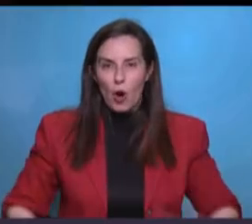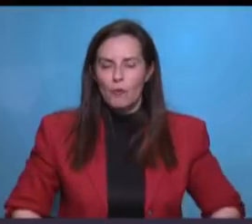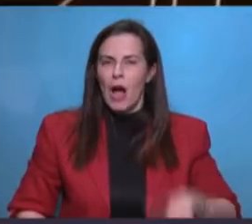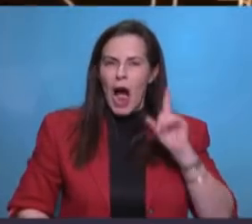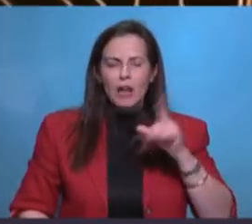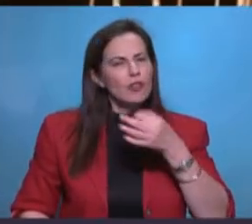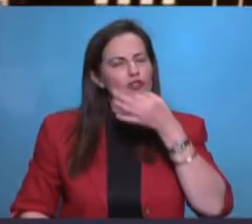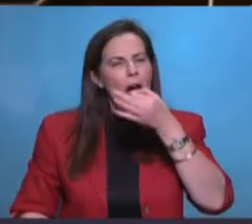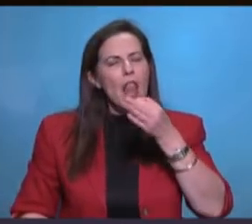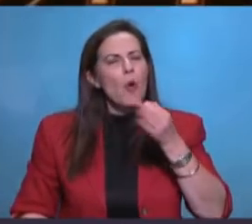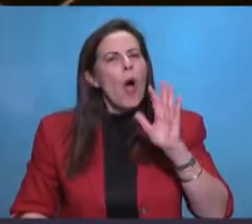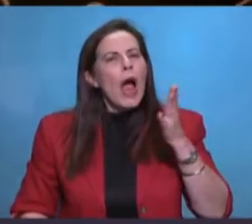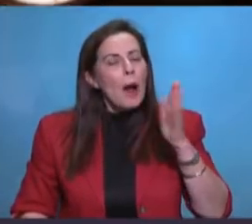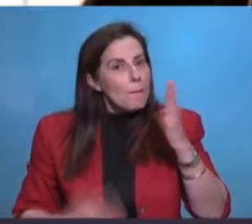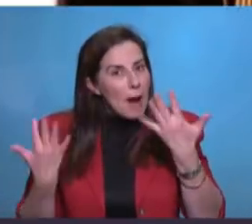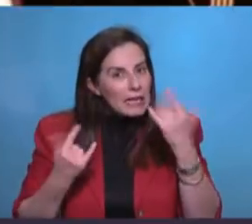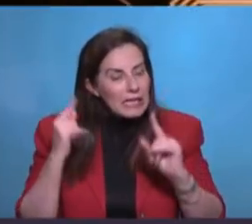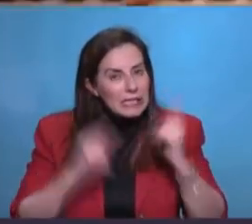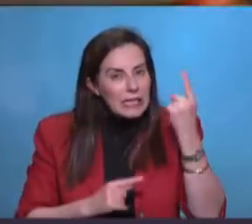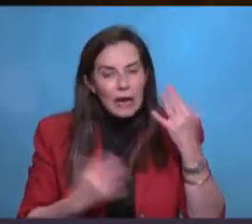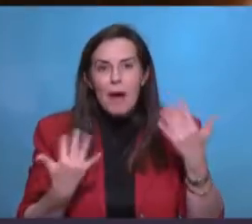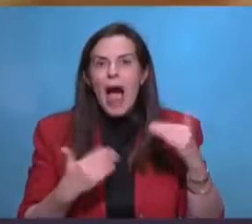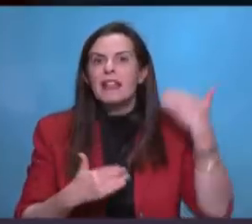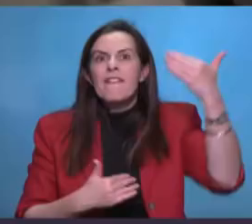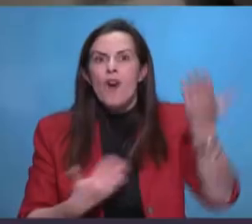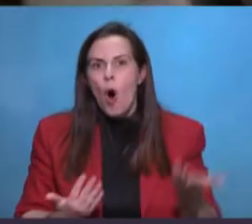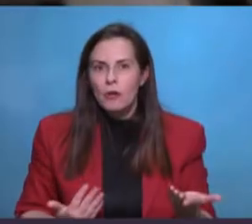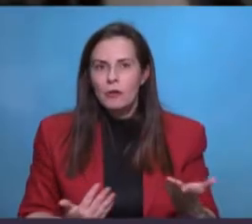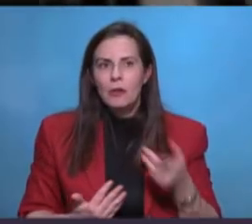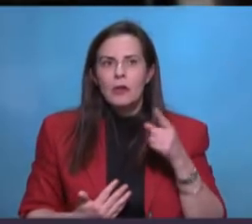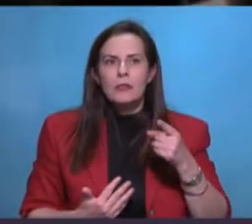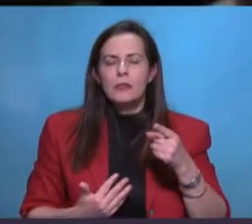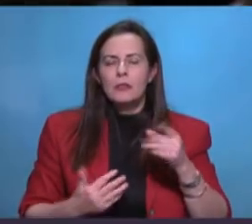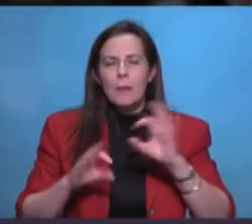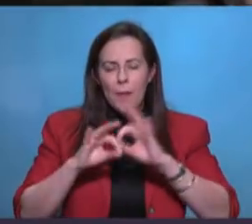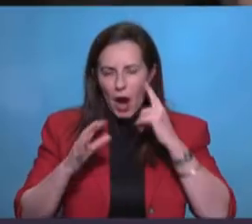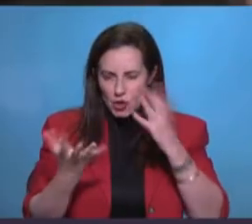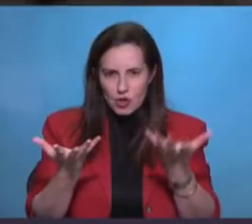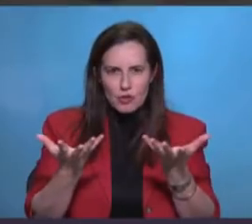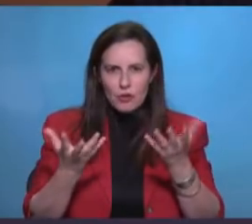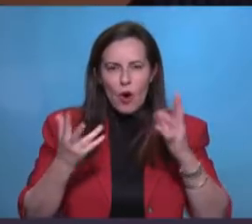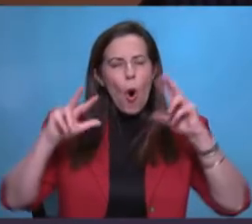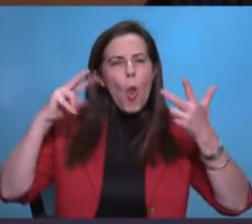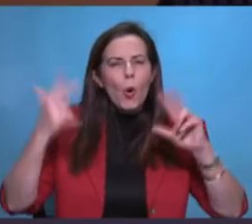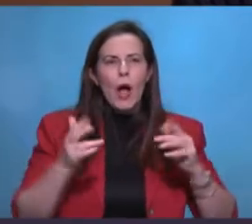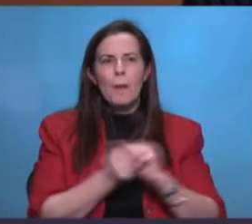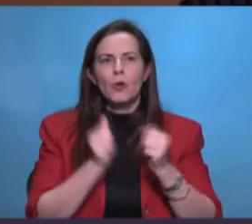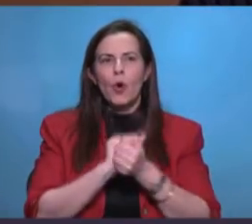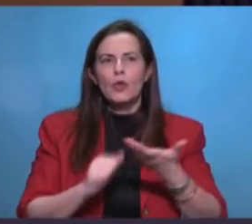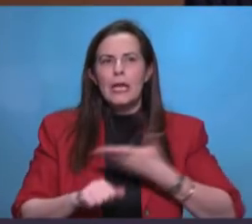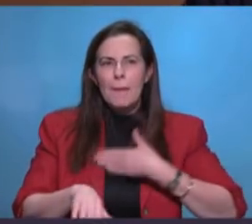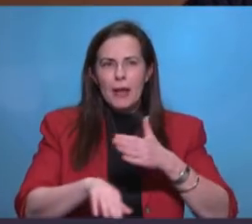לשאול עתידן כמה רחוק זה עוד יכול להגיע. זה יהיה הולוגרמות שצפות לנו, זה יהיה אור שמקבל